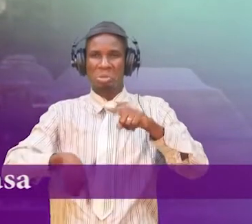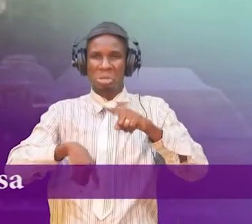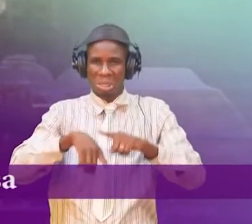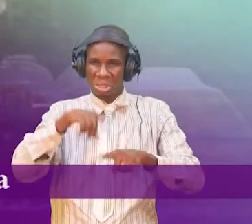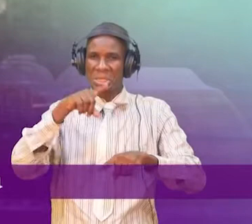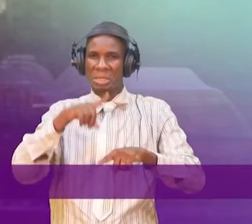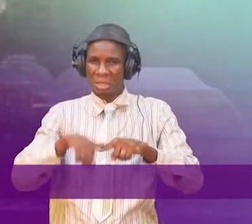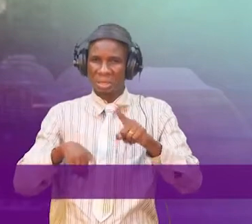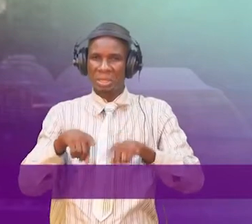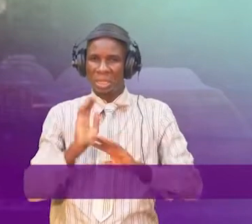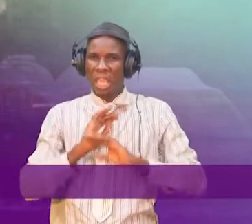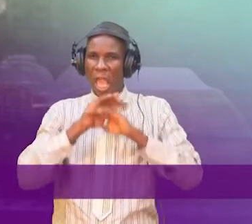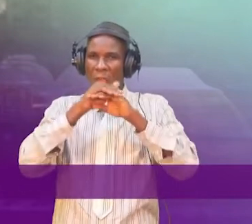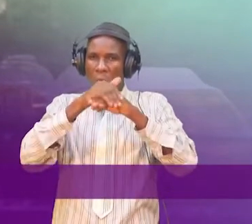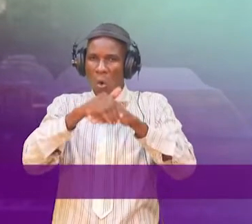moko.